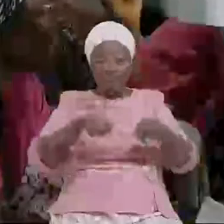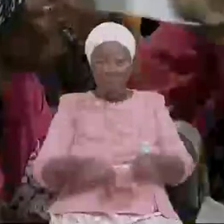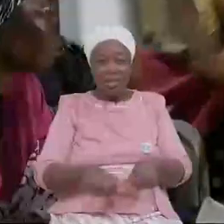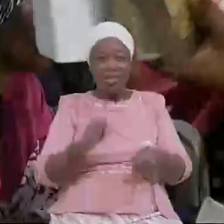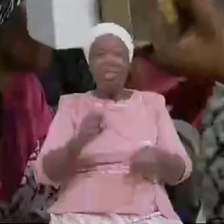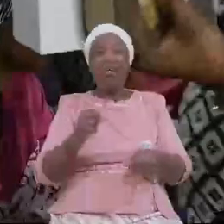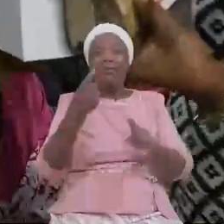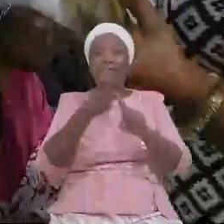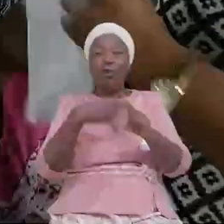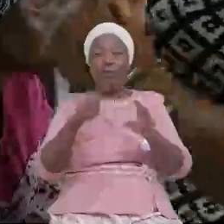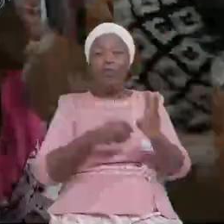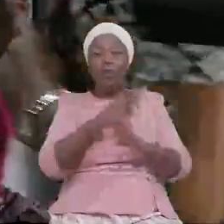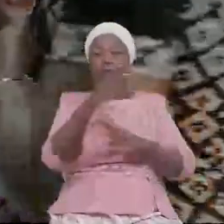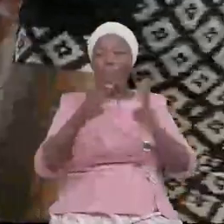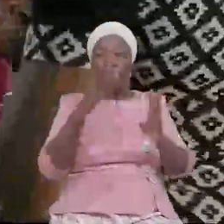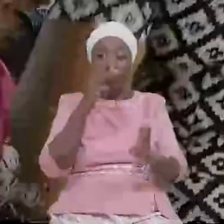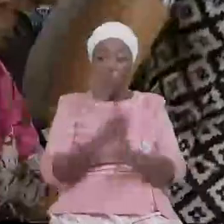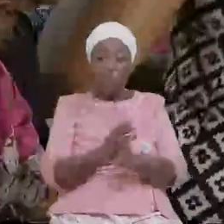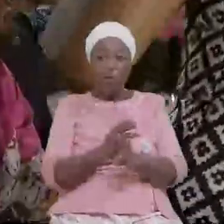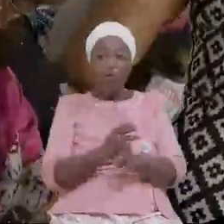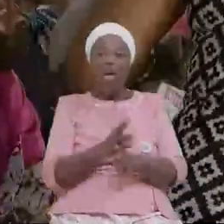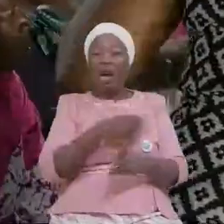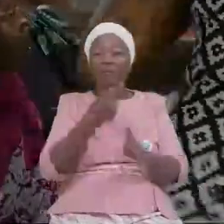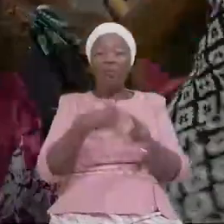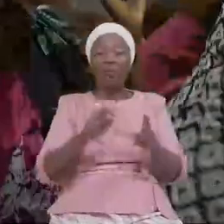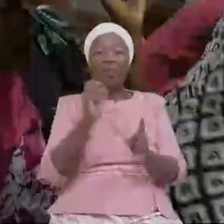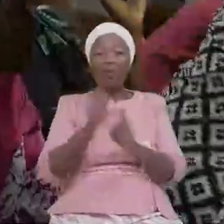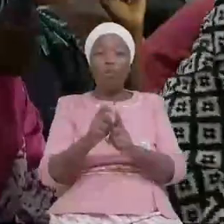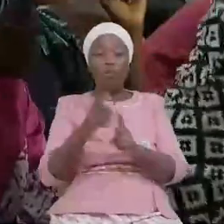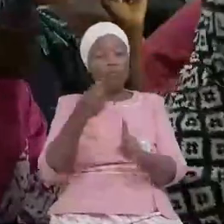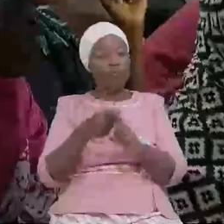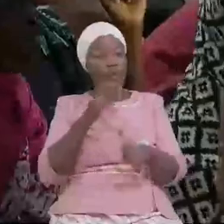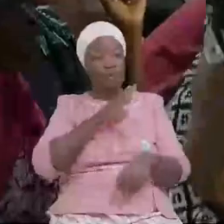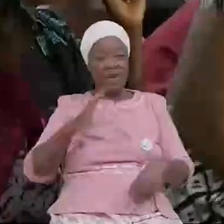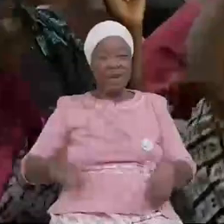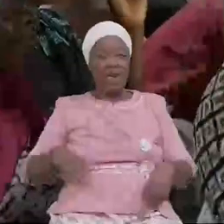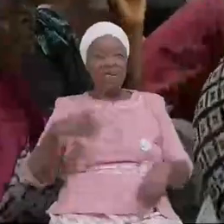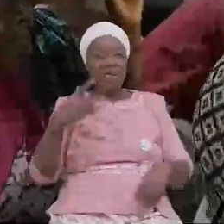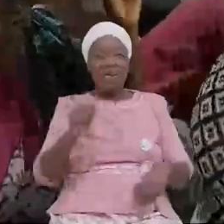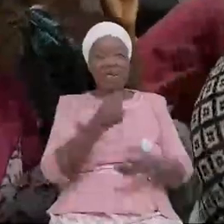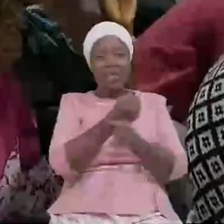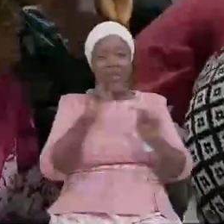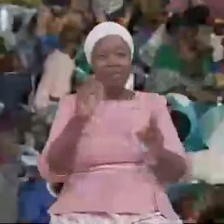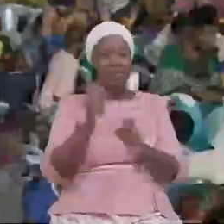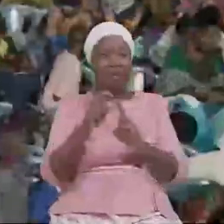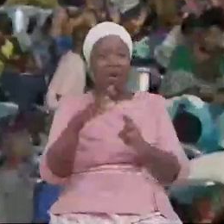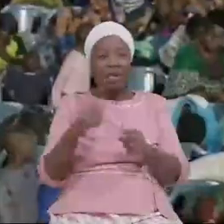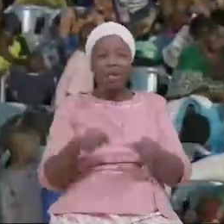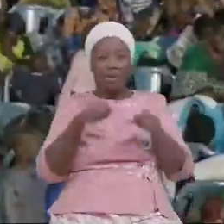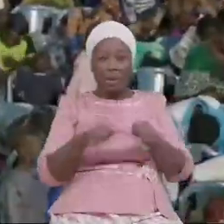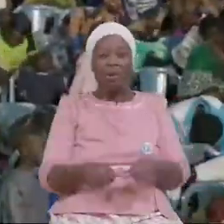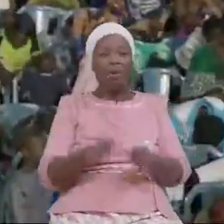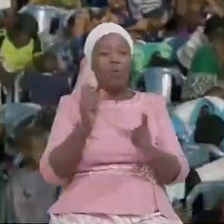qui demeure avec Christ, la parole salvatrice, la parole qui